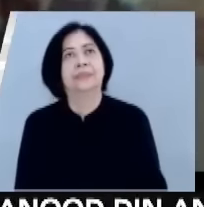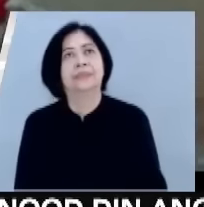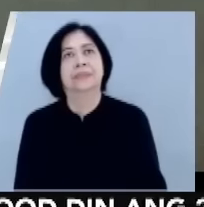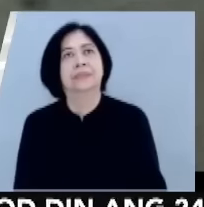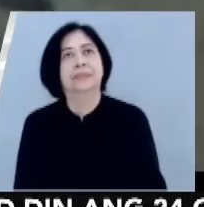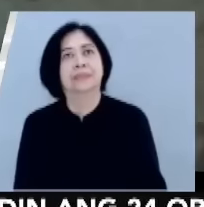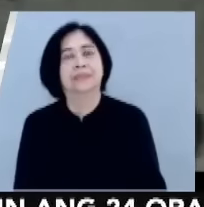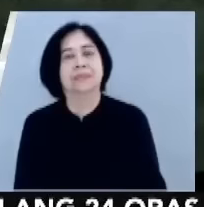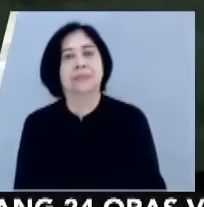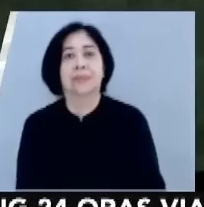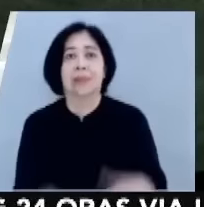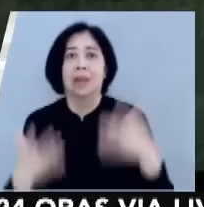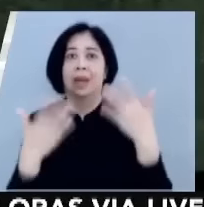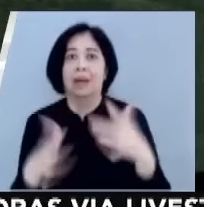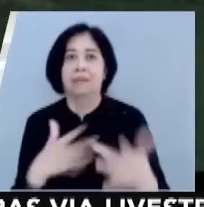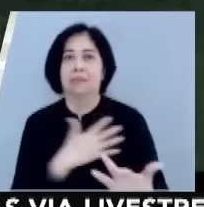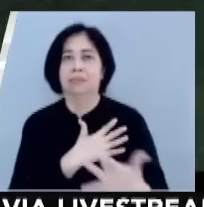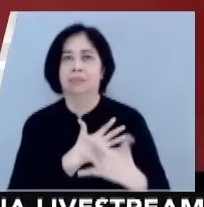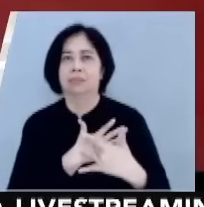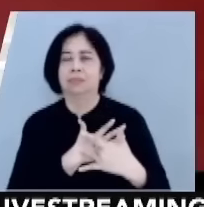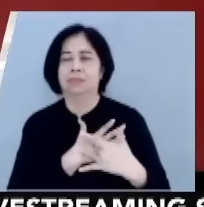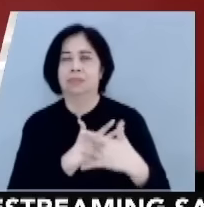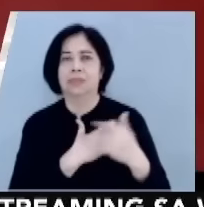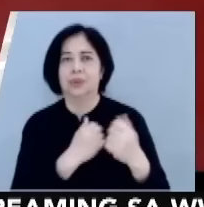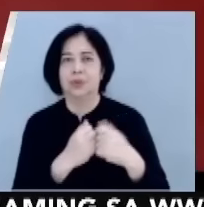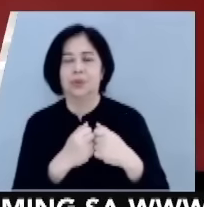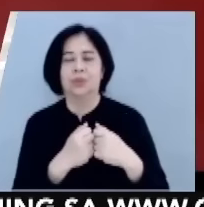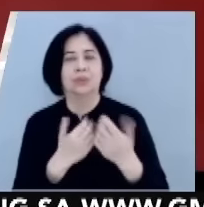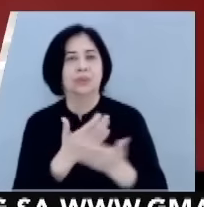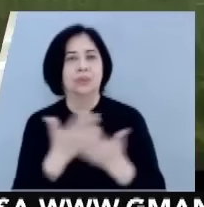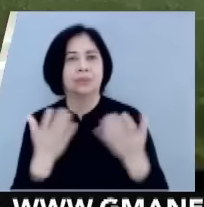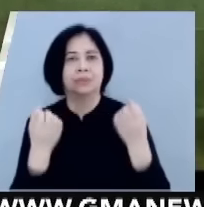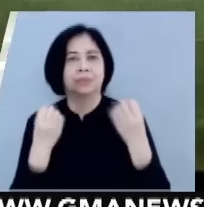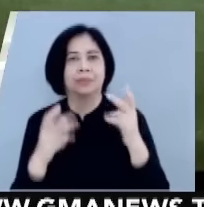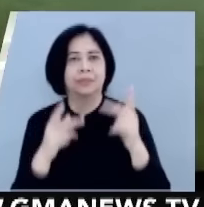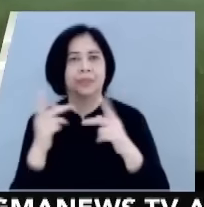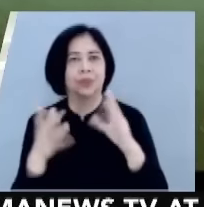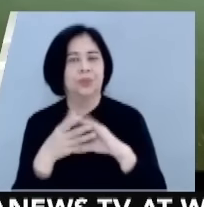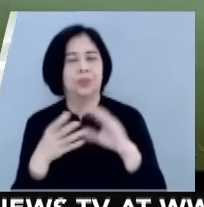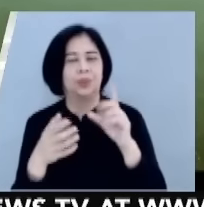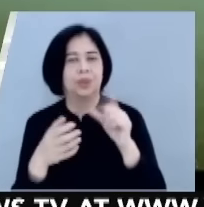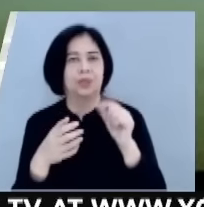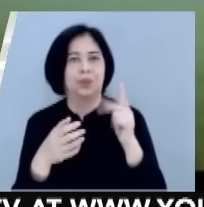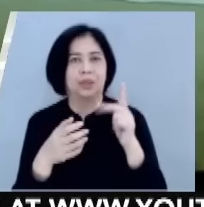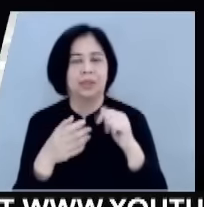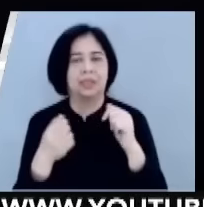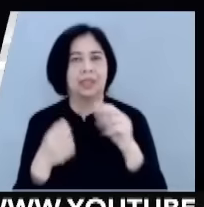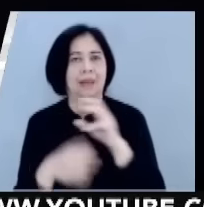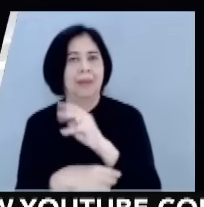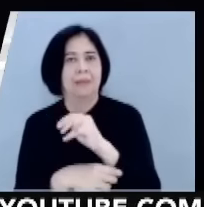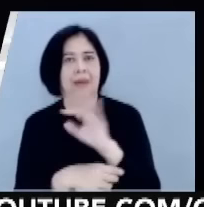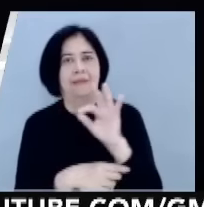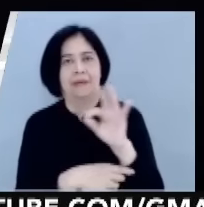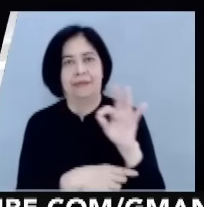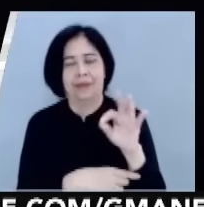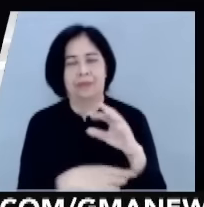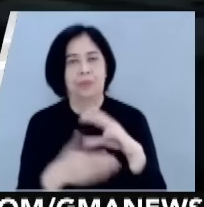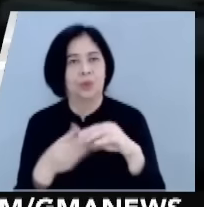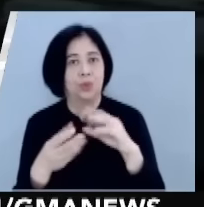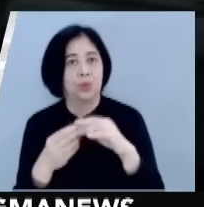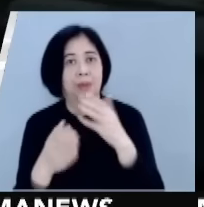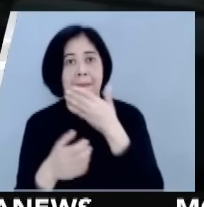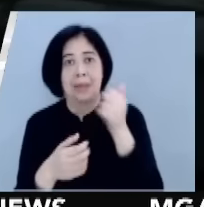Matapos umantig at kumurot sa puso ng marami ang 2023 Metro Manila Film Festival Best